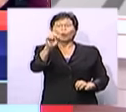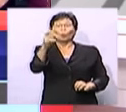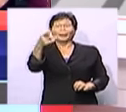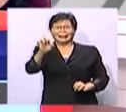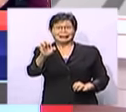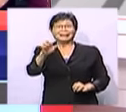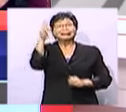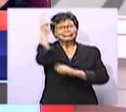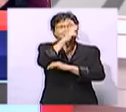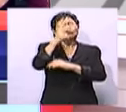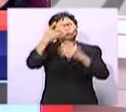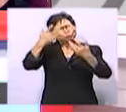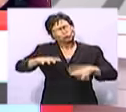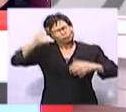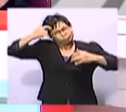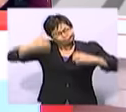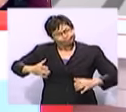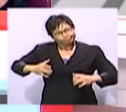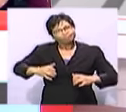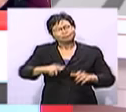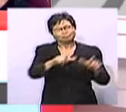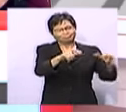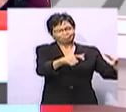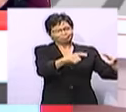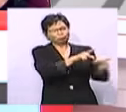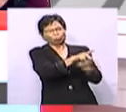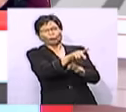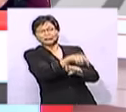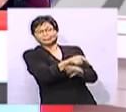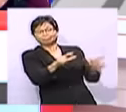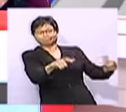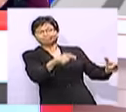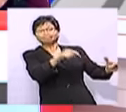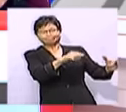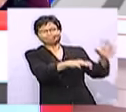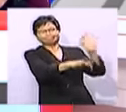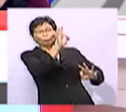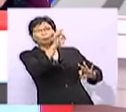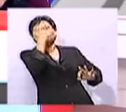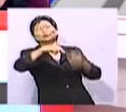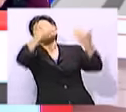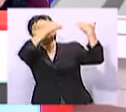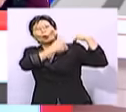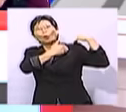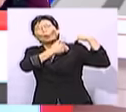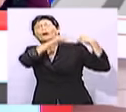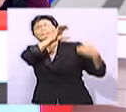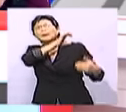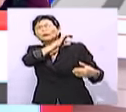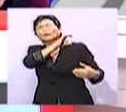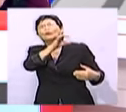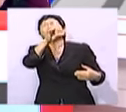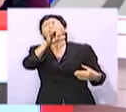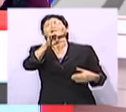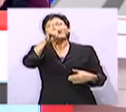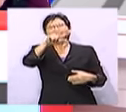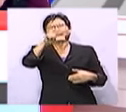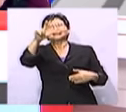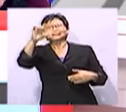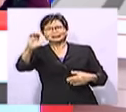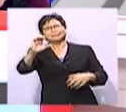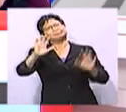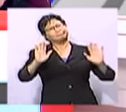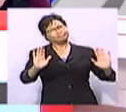berkata, kerajaan telah memutuskan hanya golongan profesional yang akan dilantik bagi jawatan pengerusi sesebuah